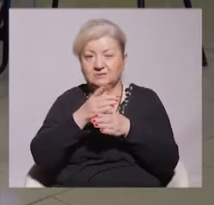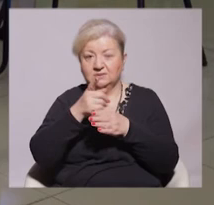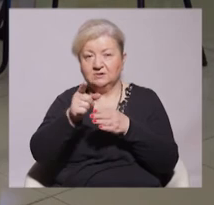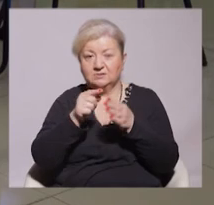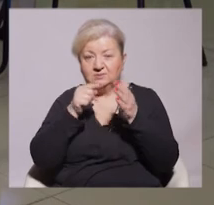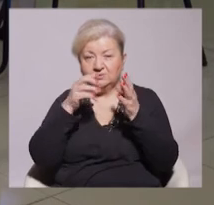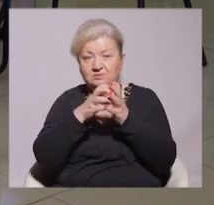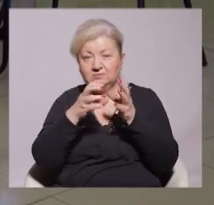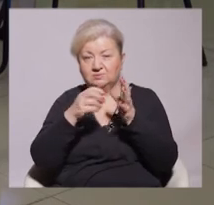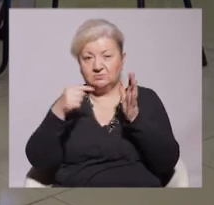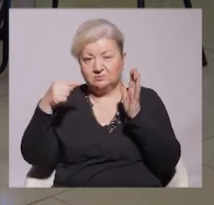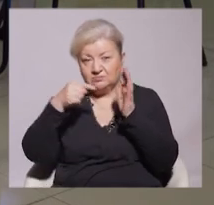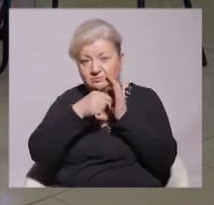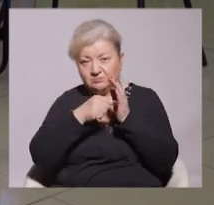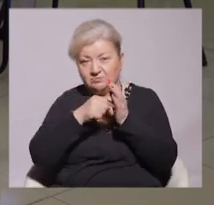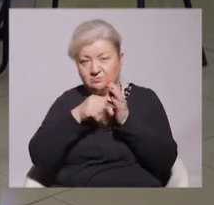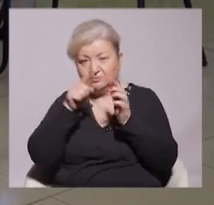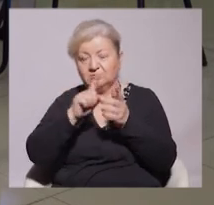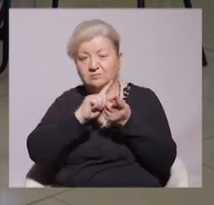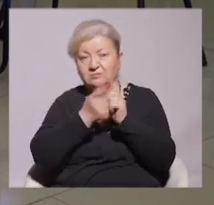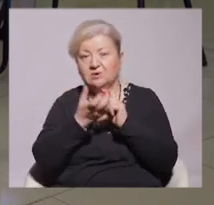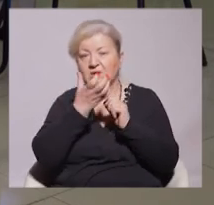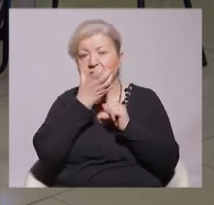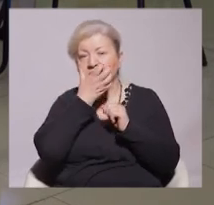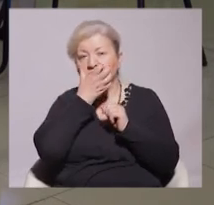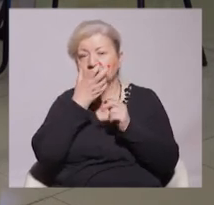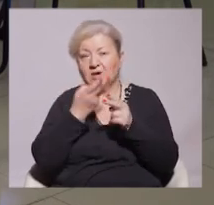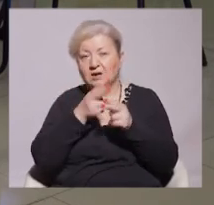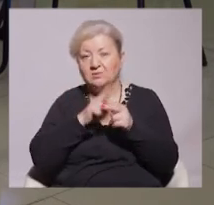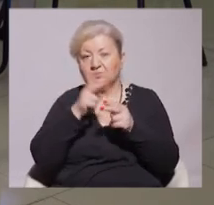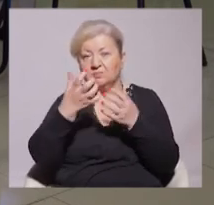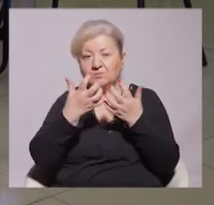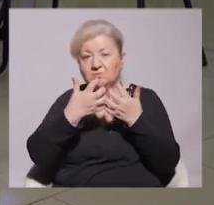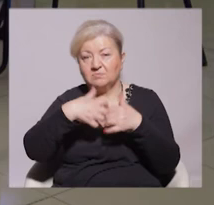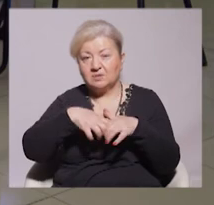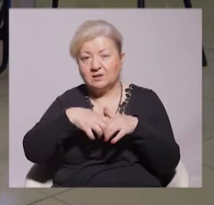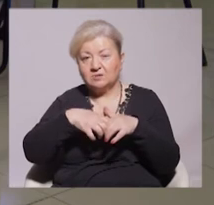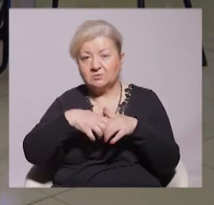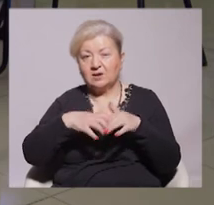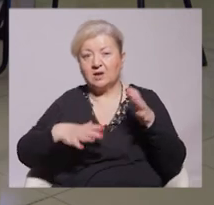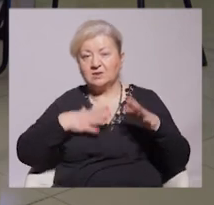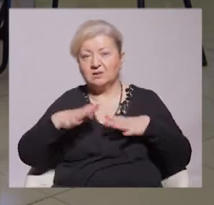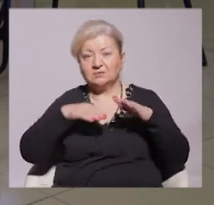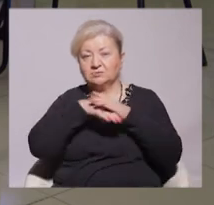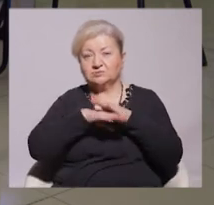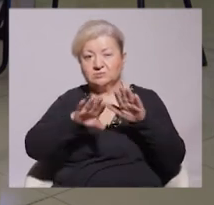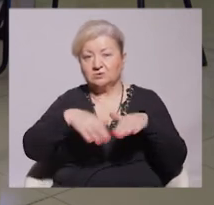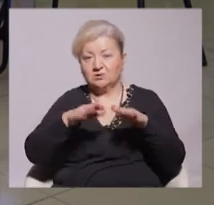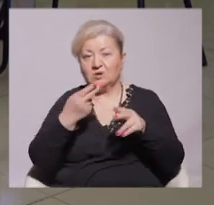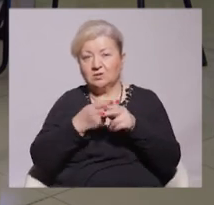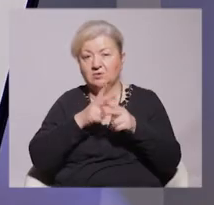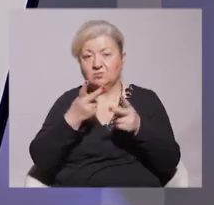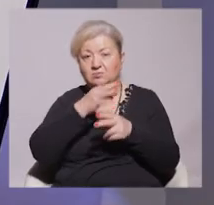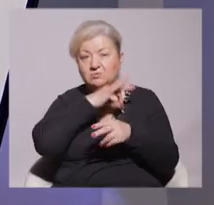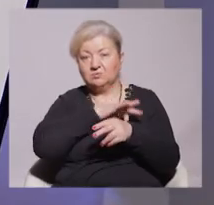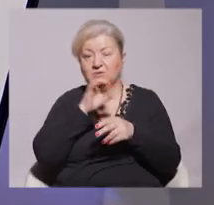ამ ყუთში, ამ ტვირთში, გადაიქცევა სითბოთ. ამიტომ მექანიკური ენერგია არ არის შენახული. ამ შემთხვევაში ჩვენ უნდა